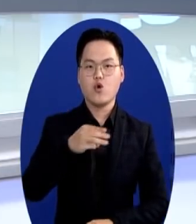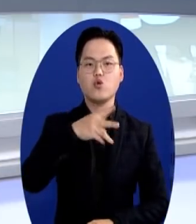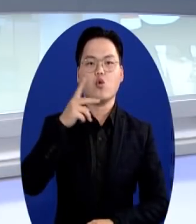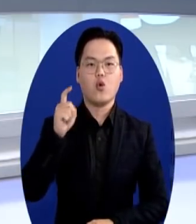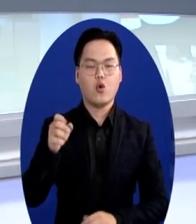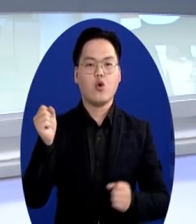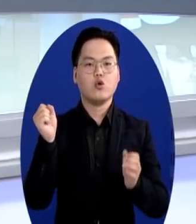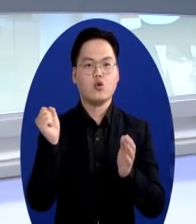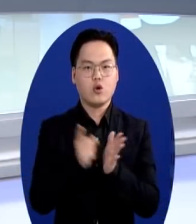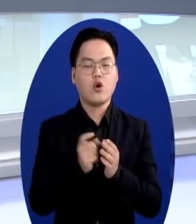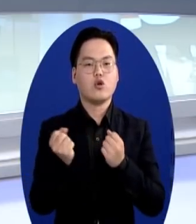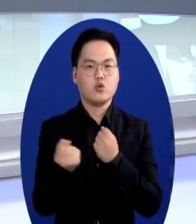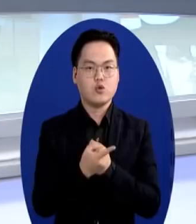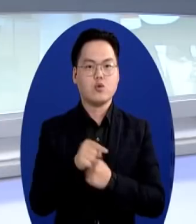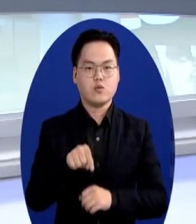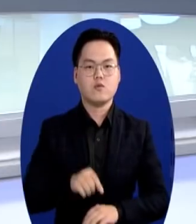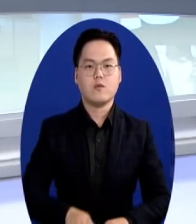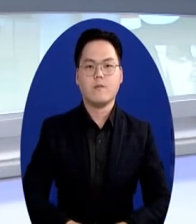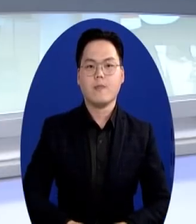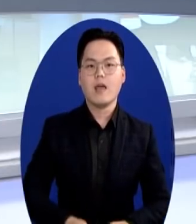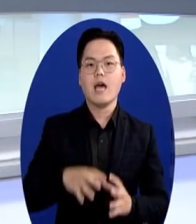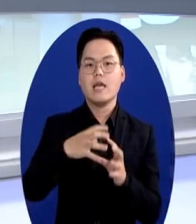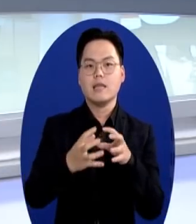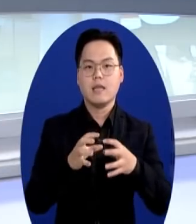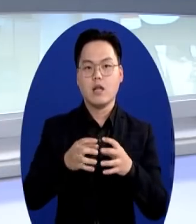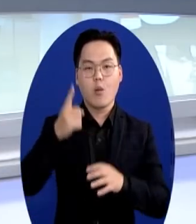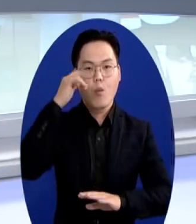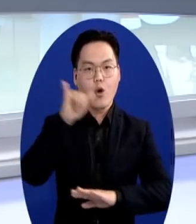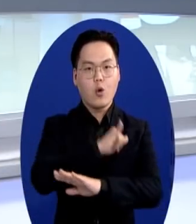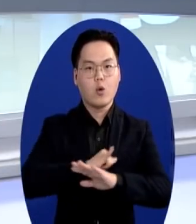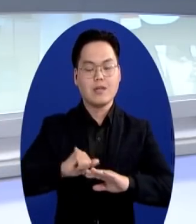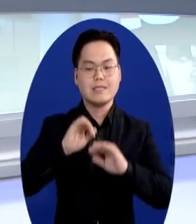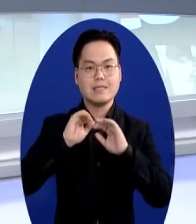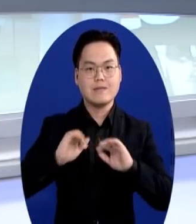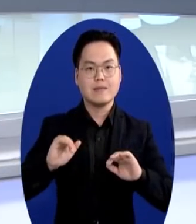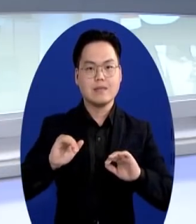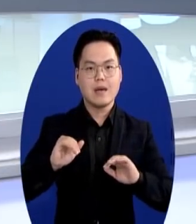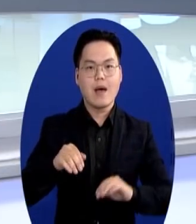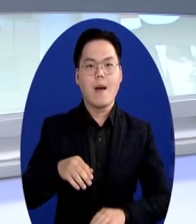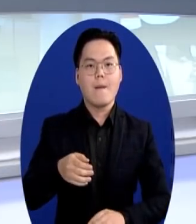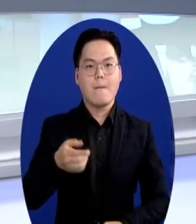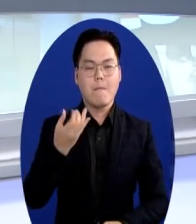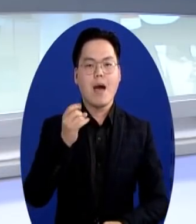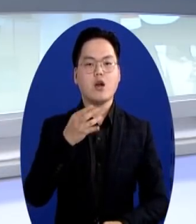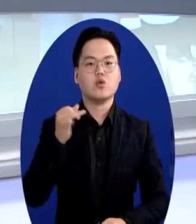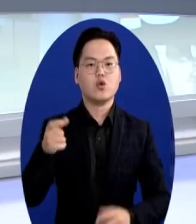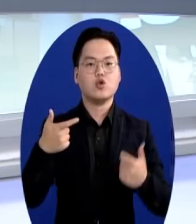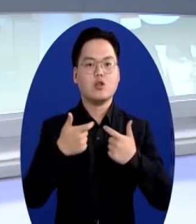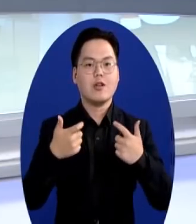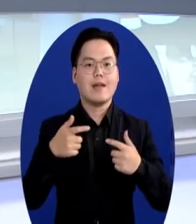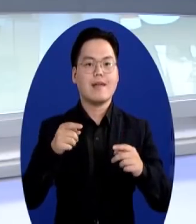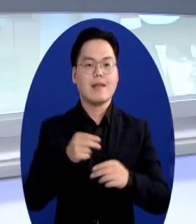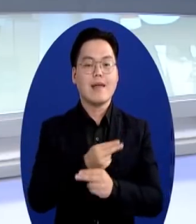гүйцэтгэсэн чухал үйл явдал юм а. Дэлхийн геополитик Монгол улсын тусгаар тогтнолд асар том байр суурь эзэлдэг чөлөөлөх дайны